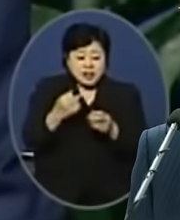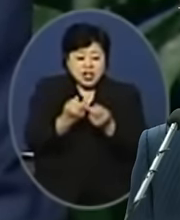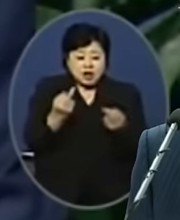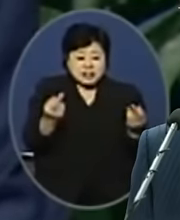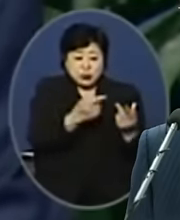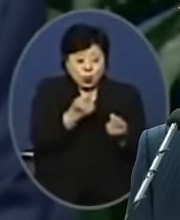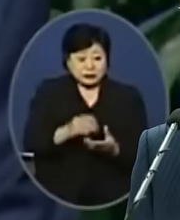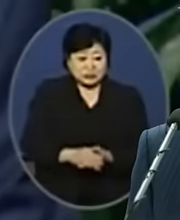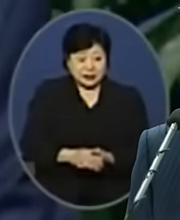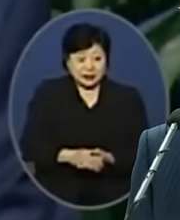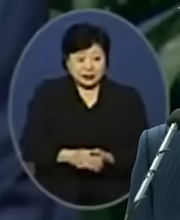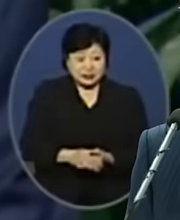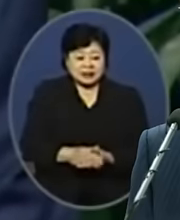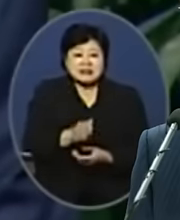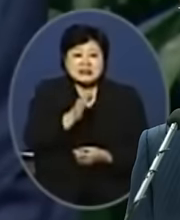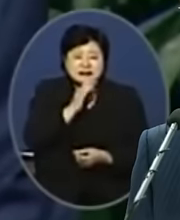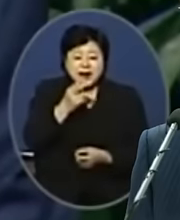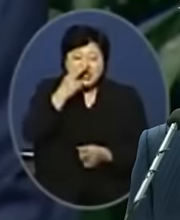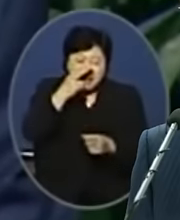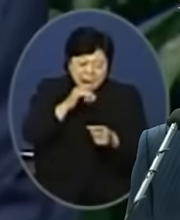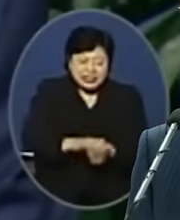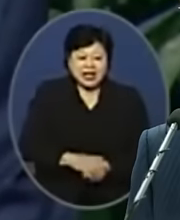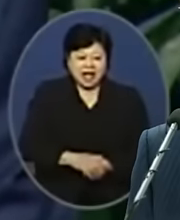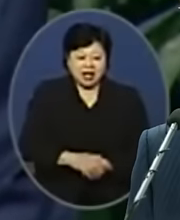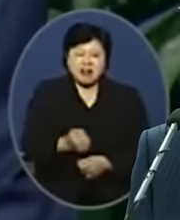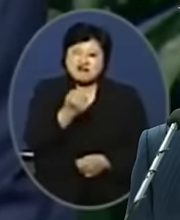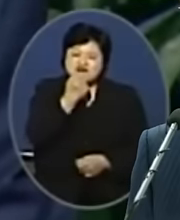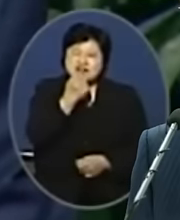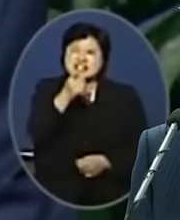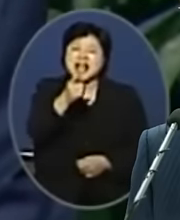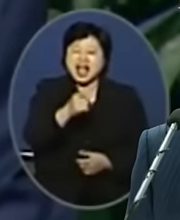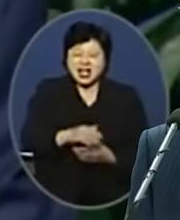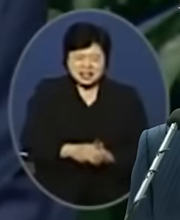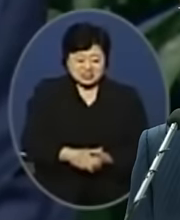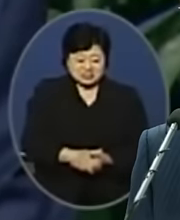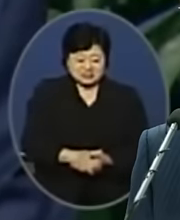아니냐. 정말 웃긴 놈입니다. 웃긴 놈.